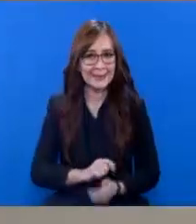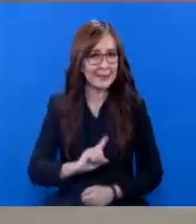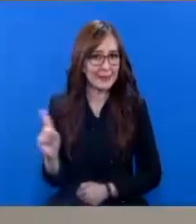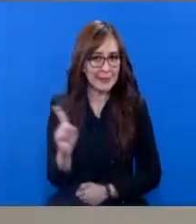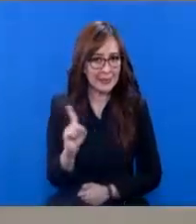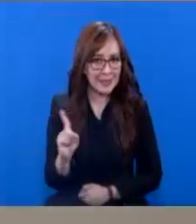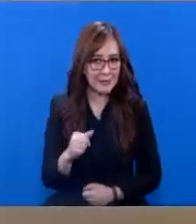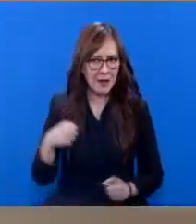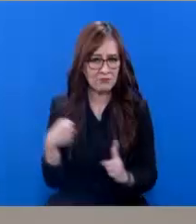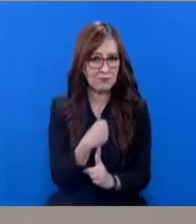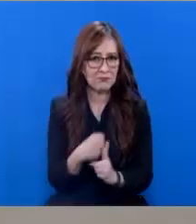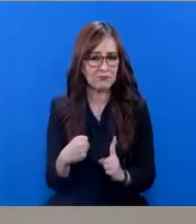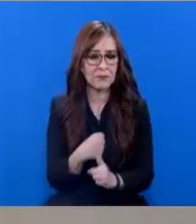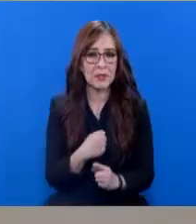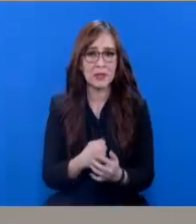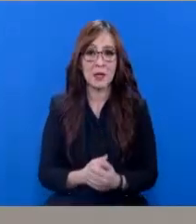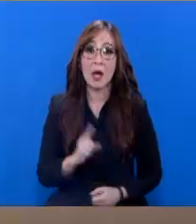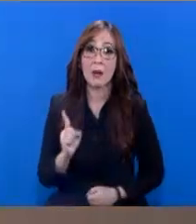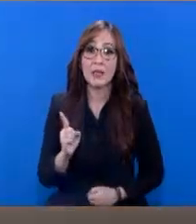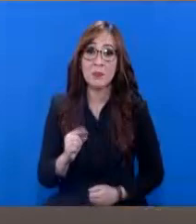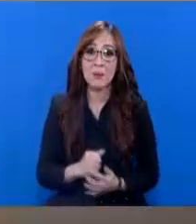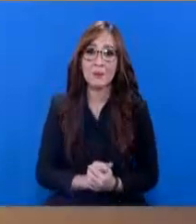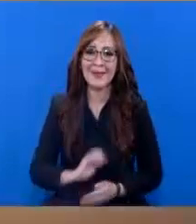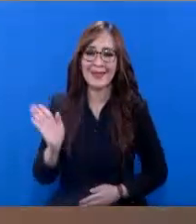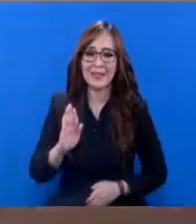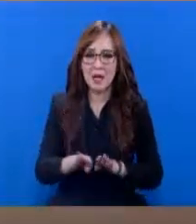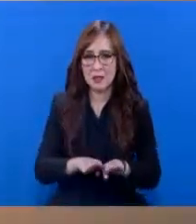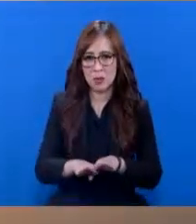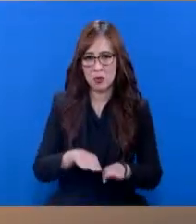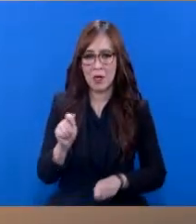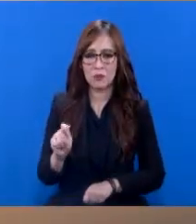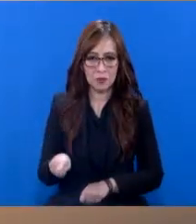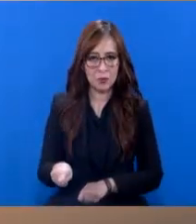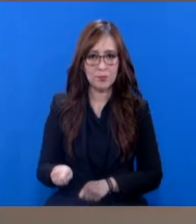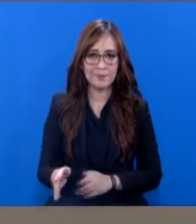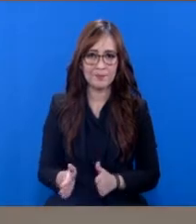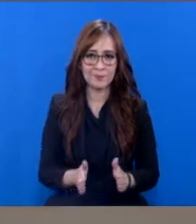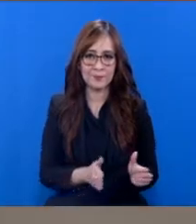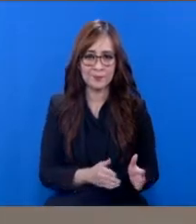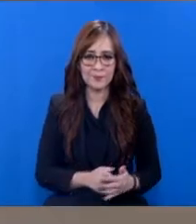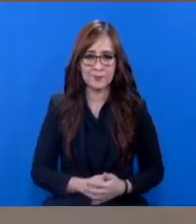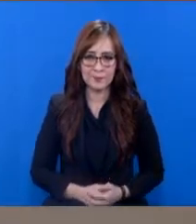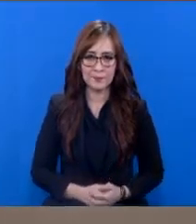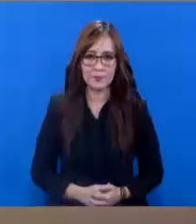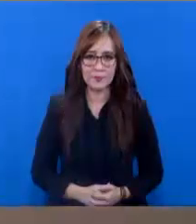hakim sendiri karena bertentangan dengan hukum yang berlaku. Miftahul Arif, Gresik, Jawa Timur.